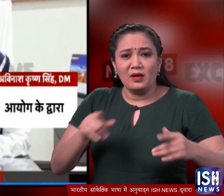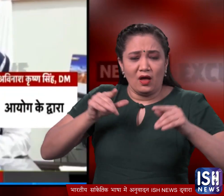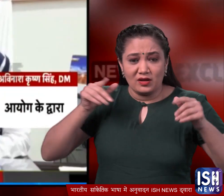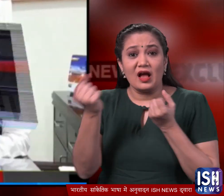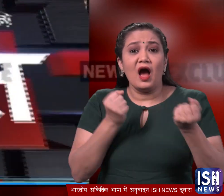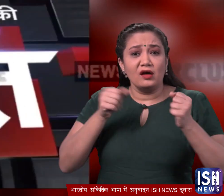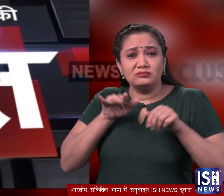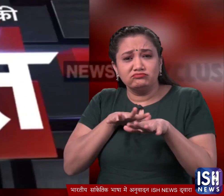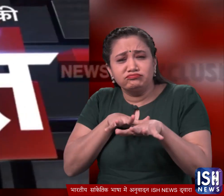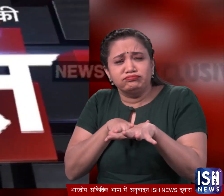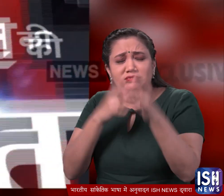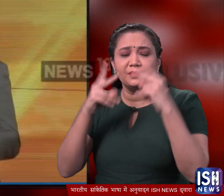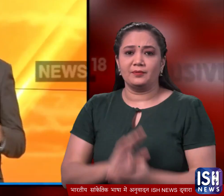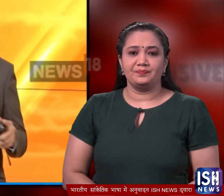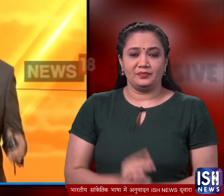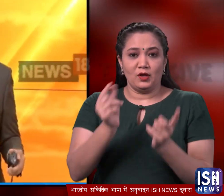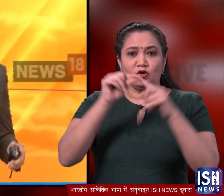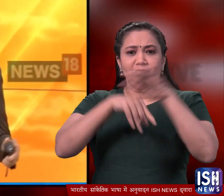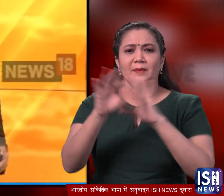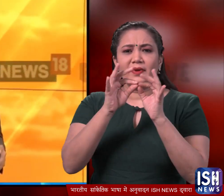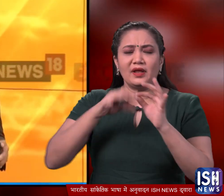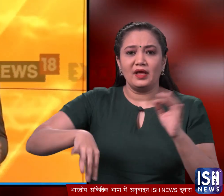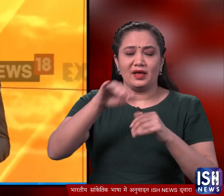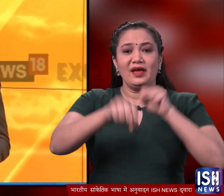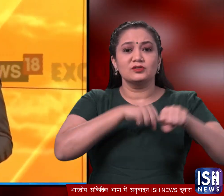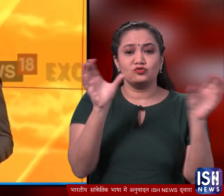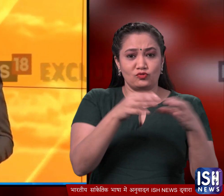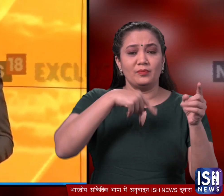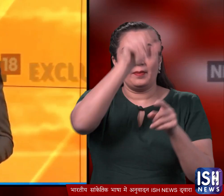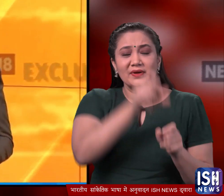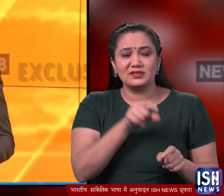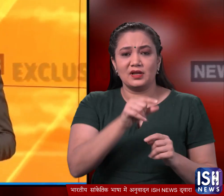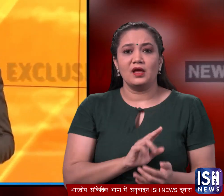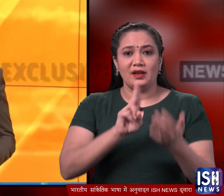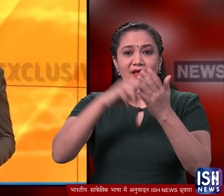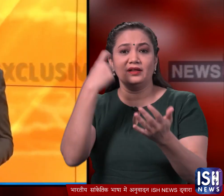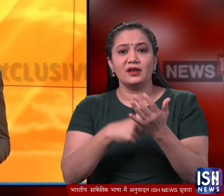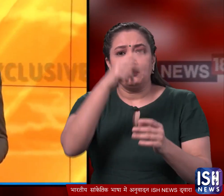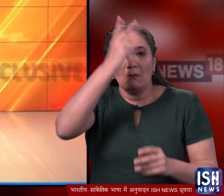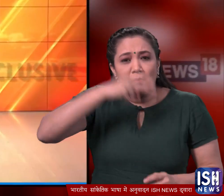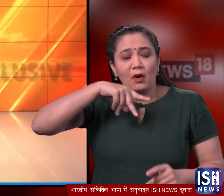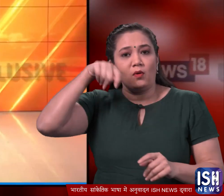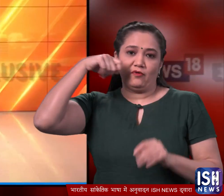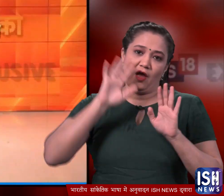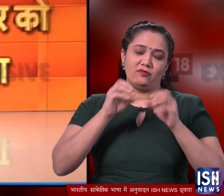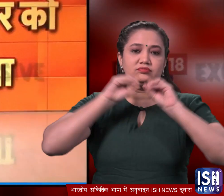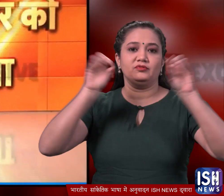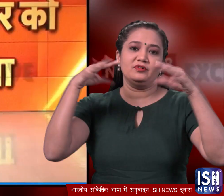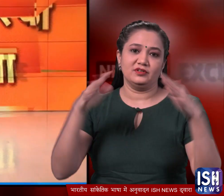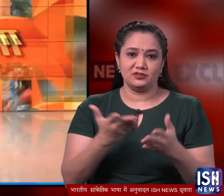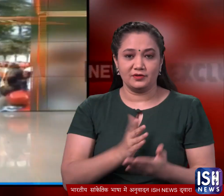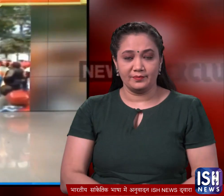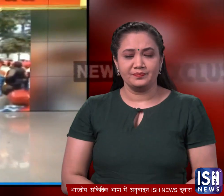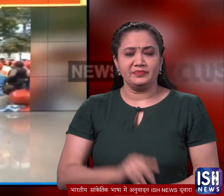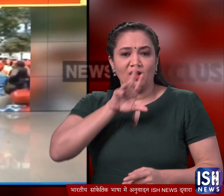उनकी गाड़ी को घेरे रखा। यूपी की बलिया नगर सीट से समाजवादी पार्टी के उम्मीदवार नारद राय के रोने का एक वीडियो वायरल हो